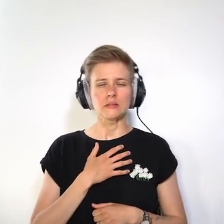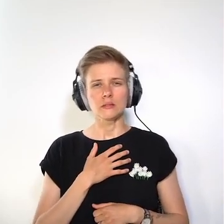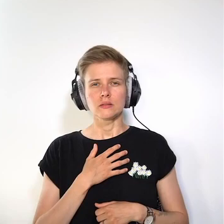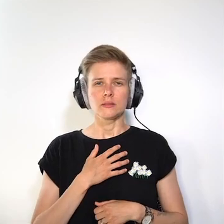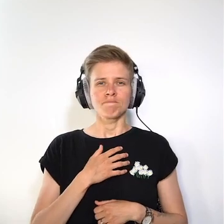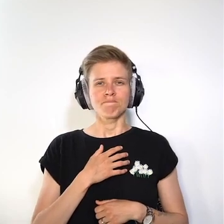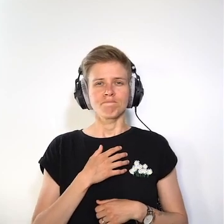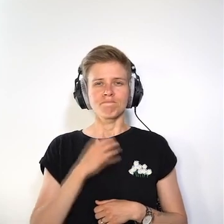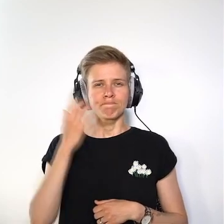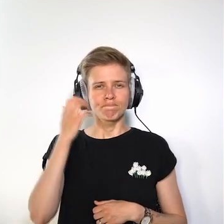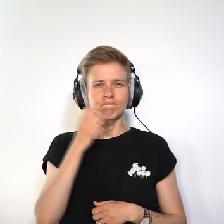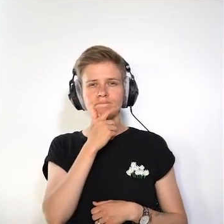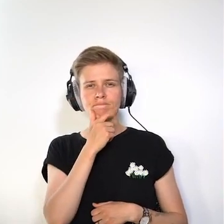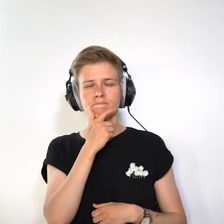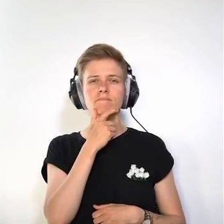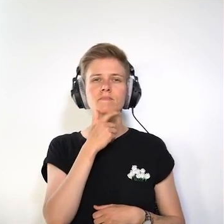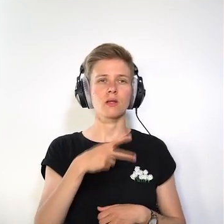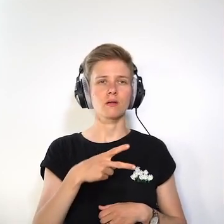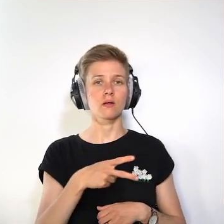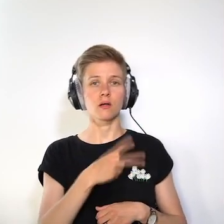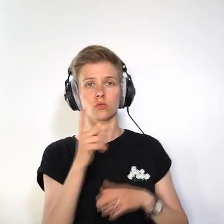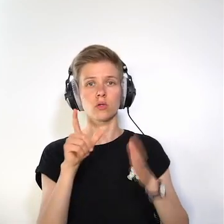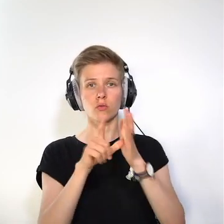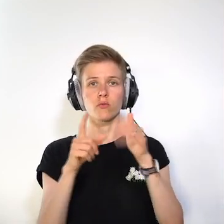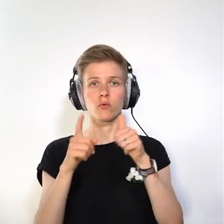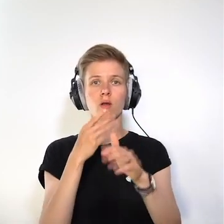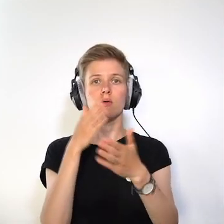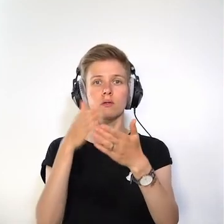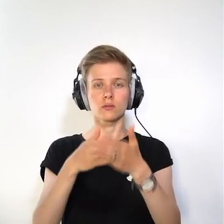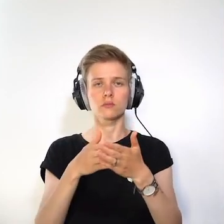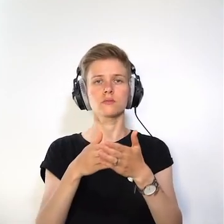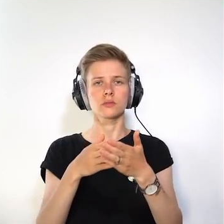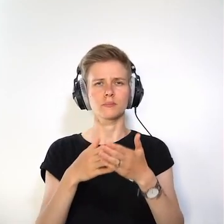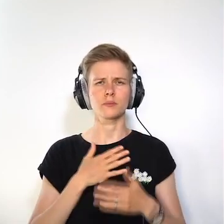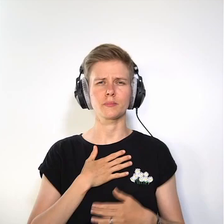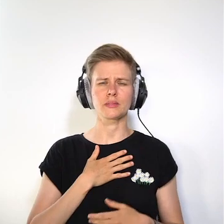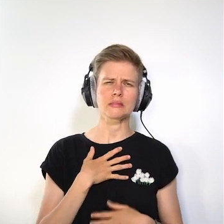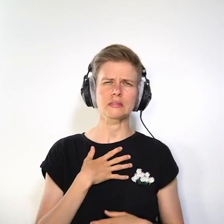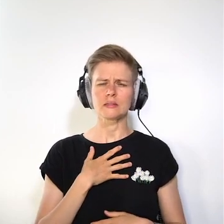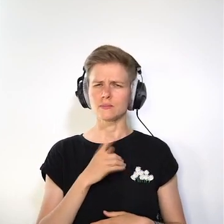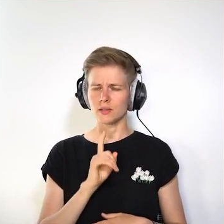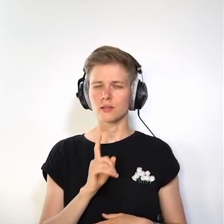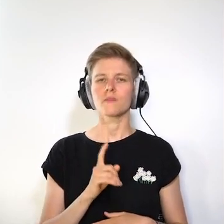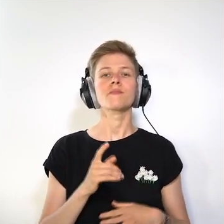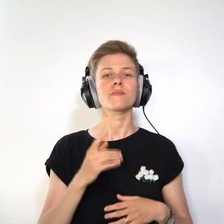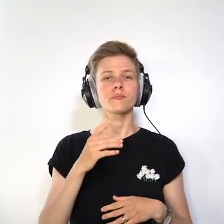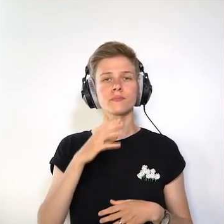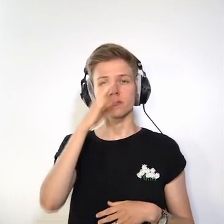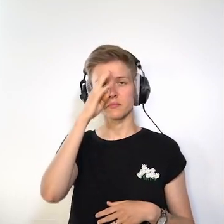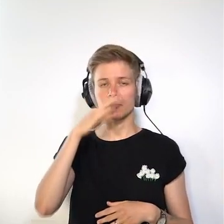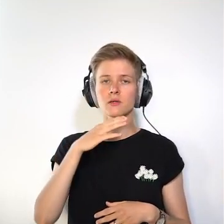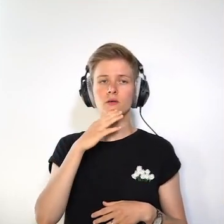2000-luvun alkupuolelle asti ja ehkä edelleen jossain määrin se, että kun henkilö hakeutuu terveyspalveluihin, oli se päihdehuollossa, oli